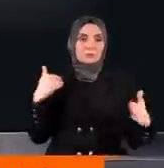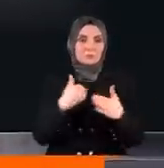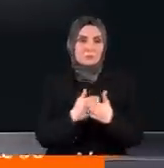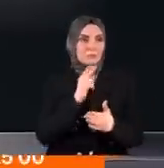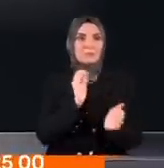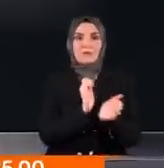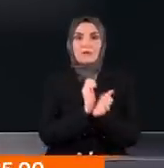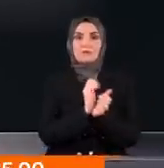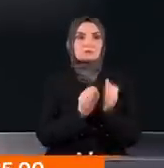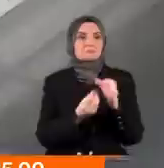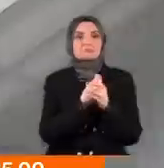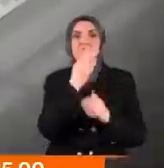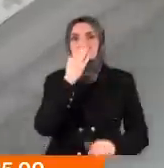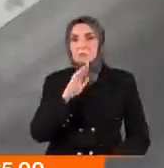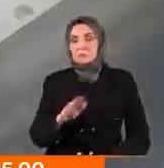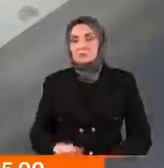çıkmadı.